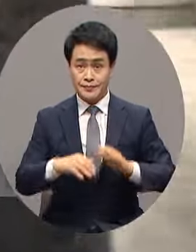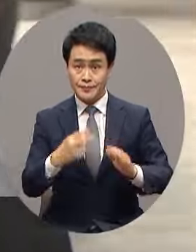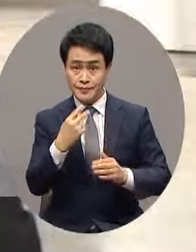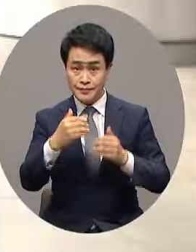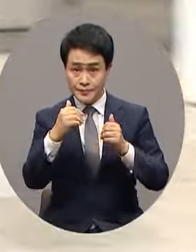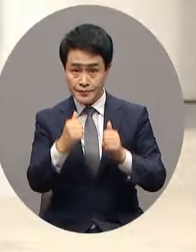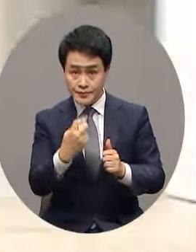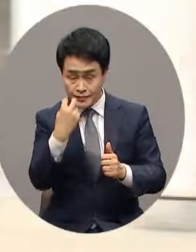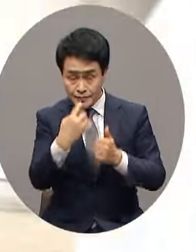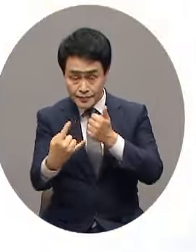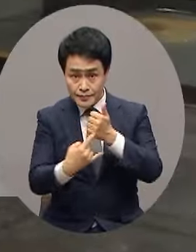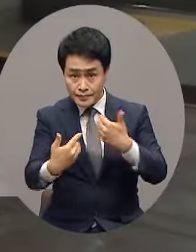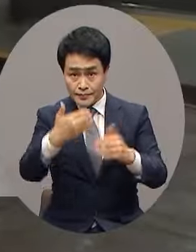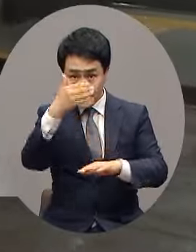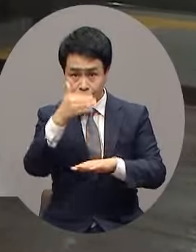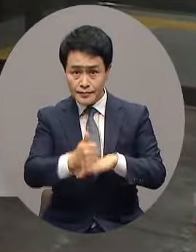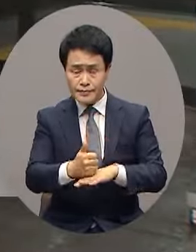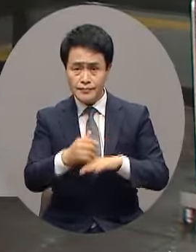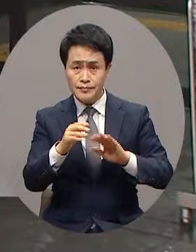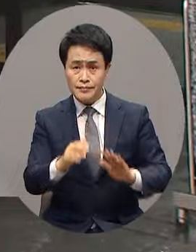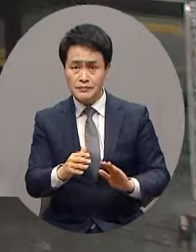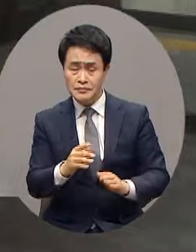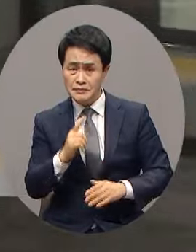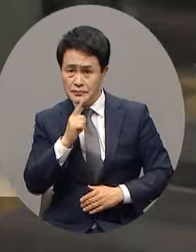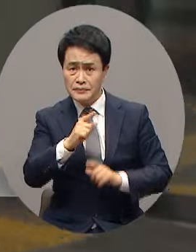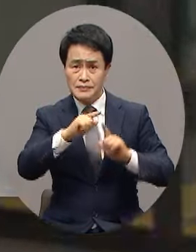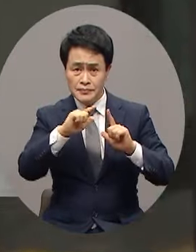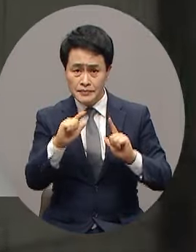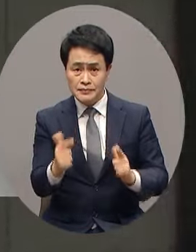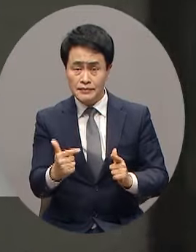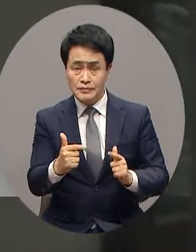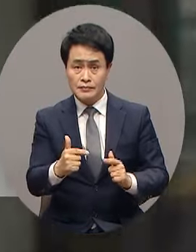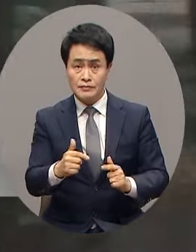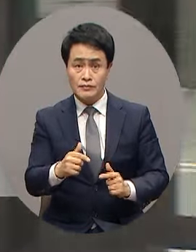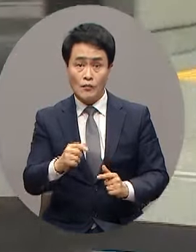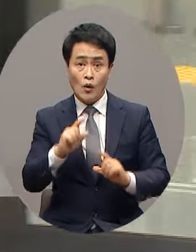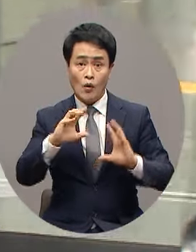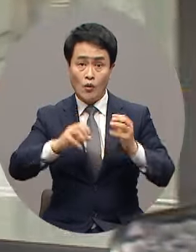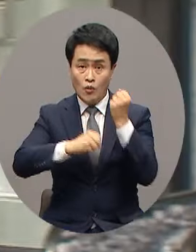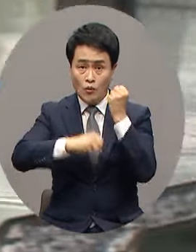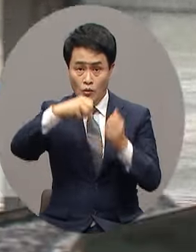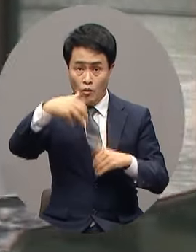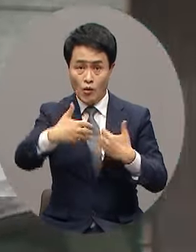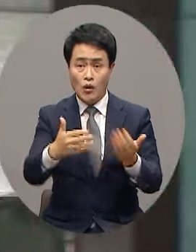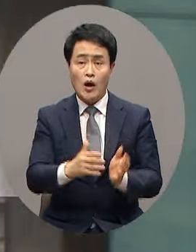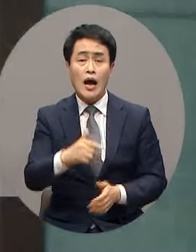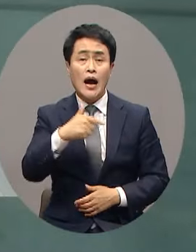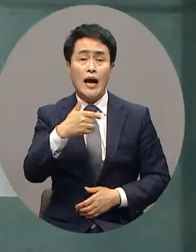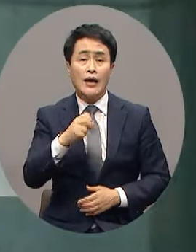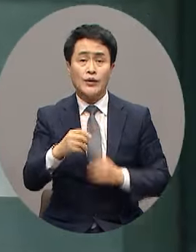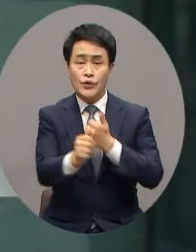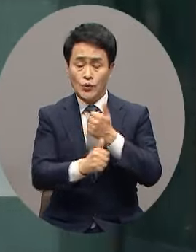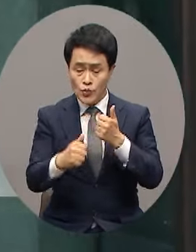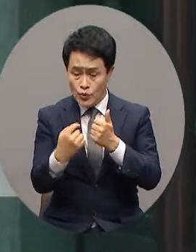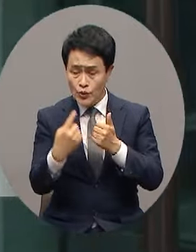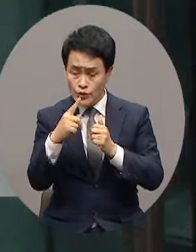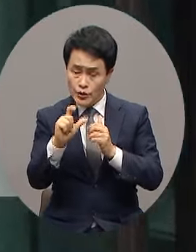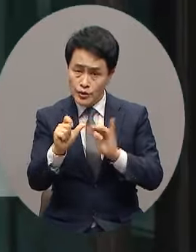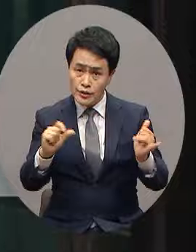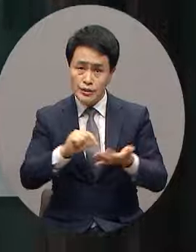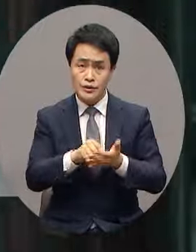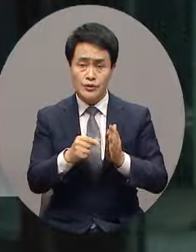검찰 수사심의위원회의 결론은 불기소였습니다. 헌법재판관 출신 강일원 위원장과 위원